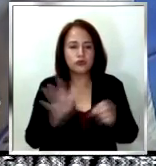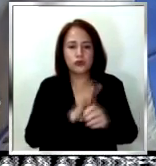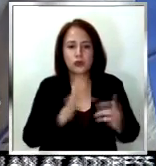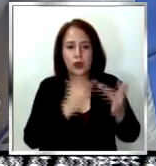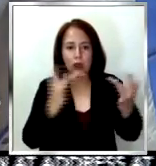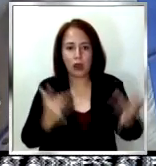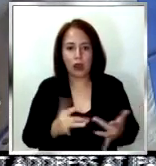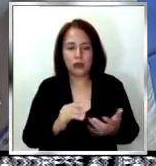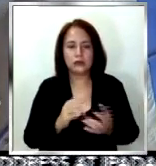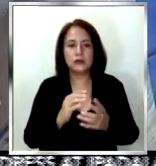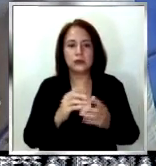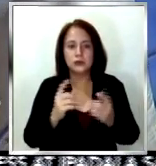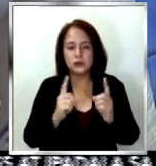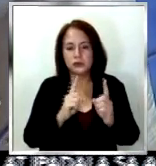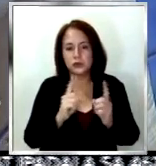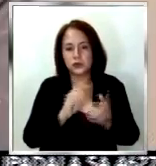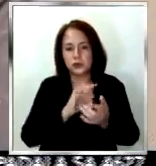sa guso.